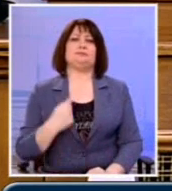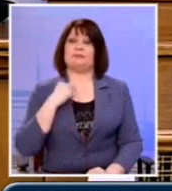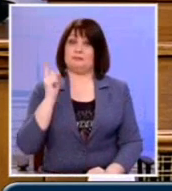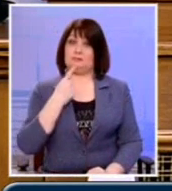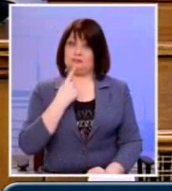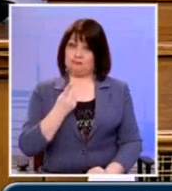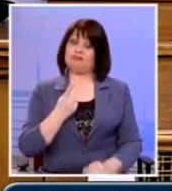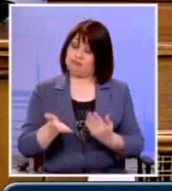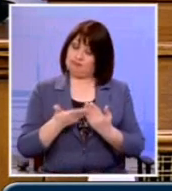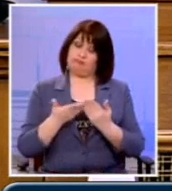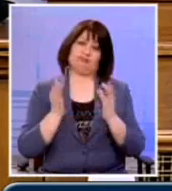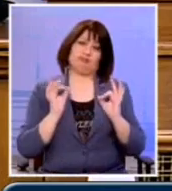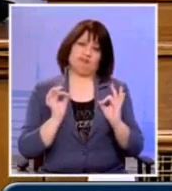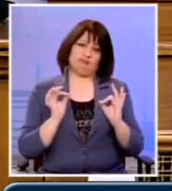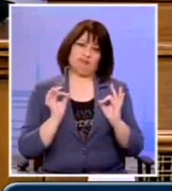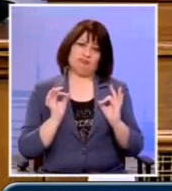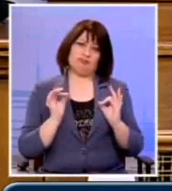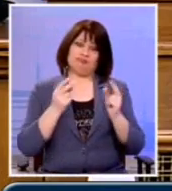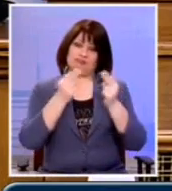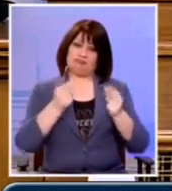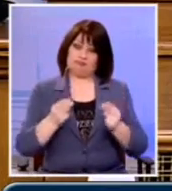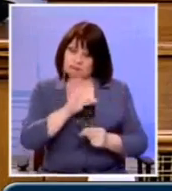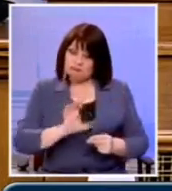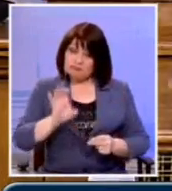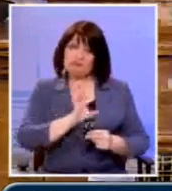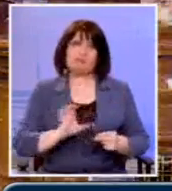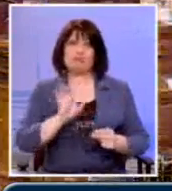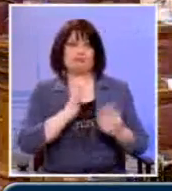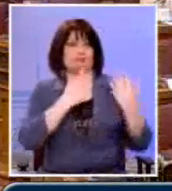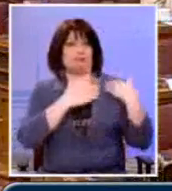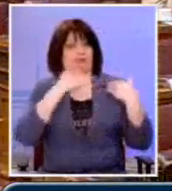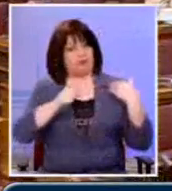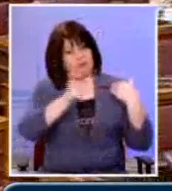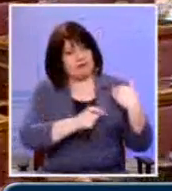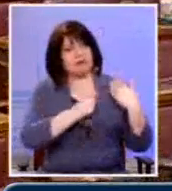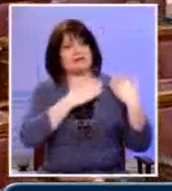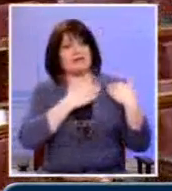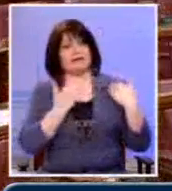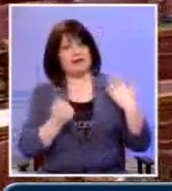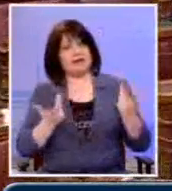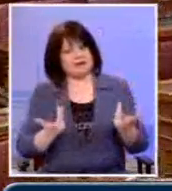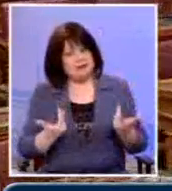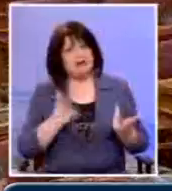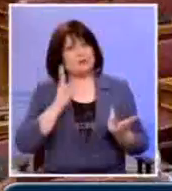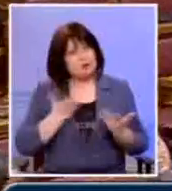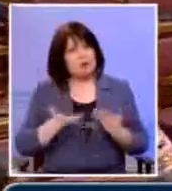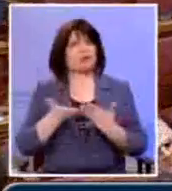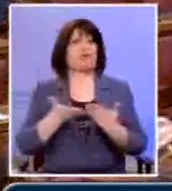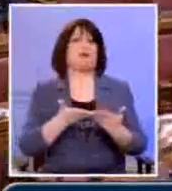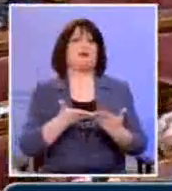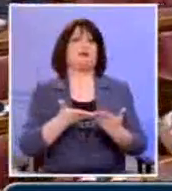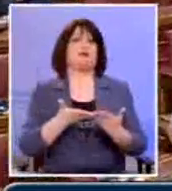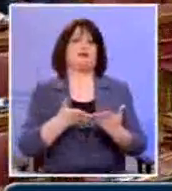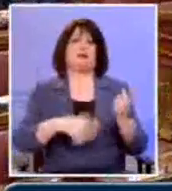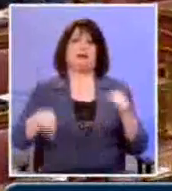θα βοηθήσουμε από τα στοιχεία που θα αναζητήσουμε στο αντικείμενο ευθύνης μας, μιας και αυτό θα βοηθήσει και